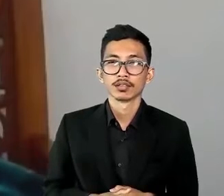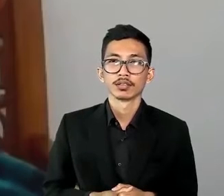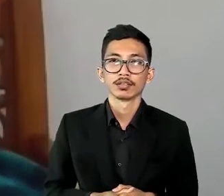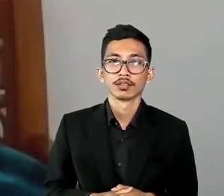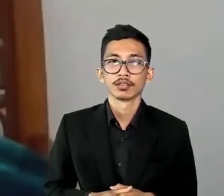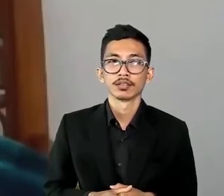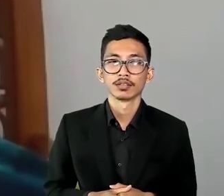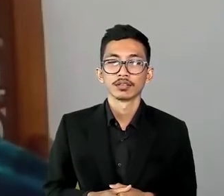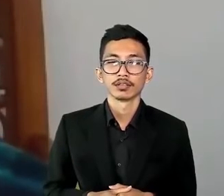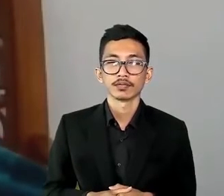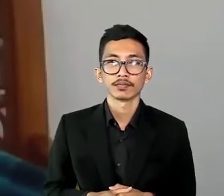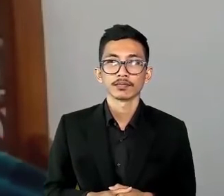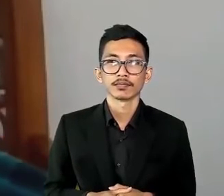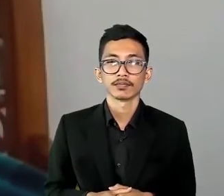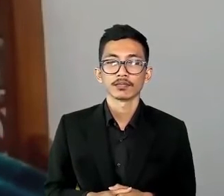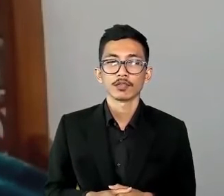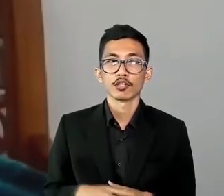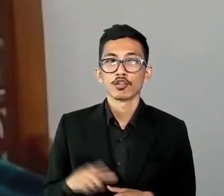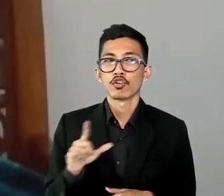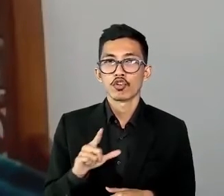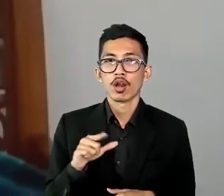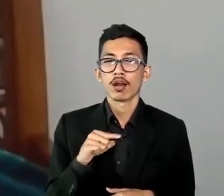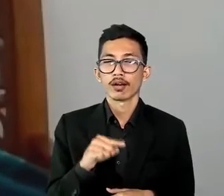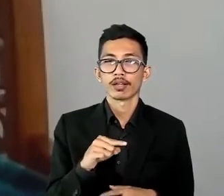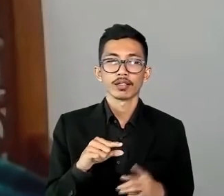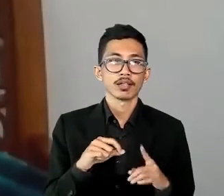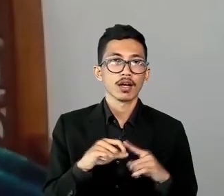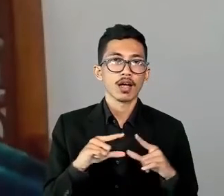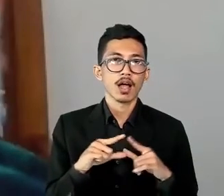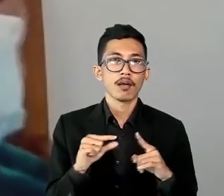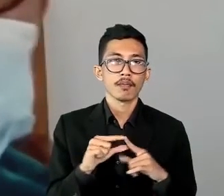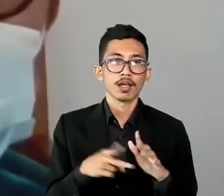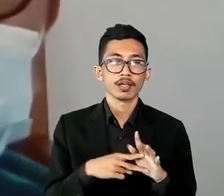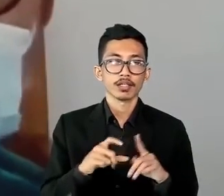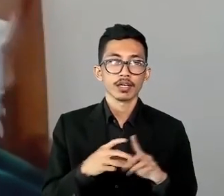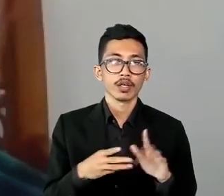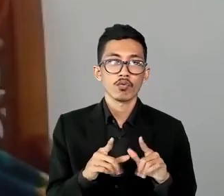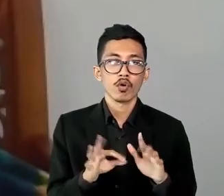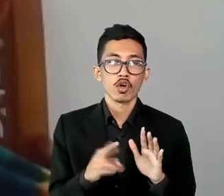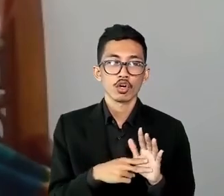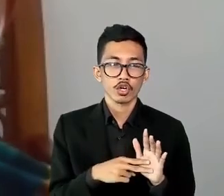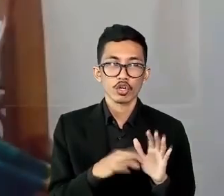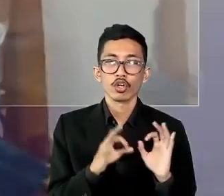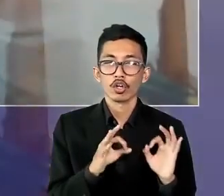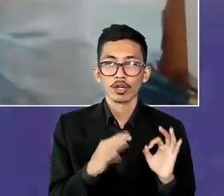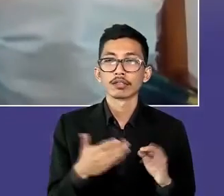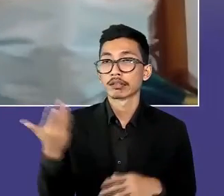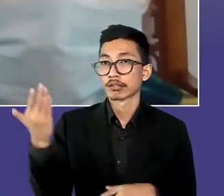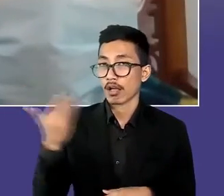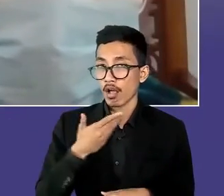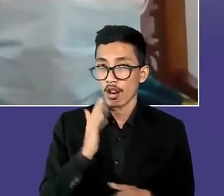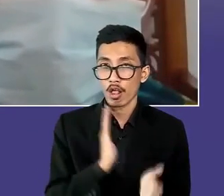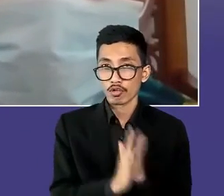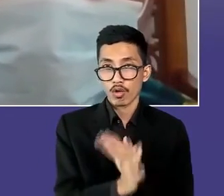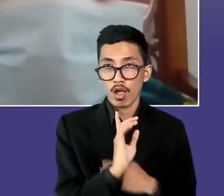Kidul Handayani, dari Kaluran Kepek Kapanewon, Wonosari. Baik, silahkan. Kalau ada pertanyaan langsung